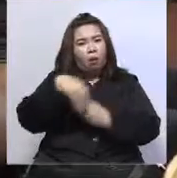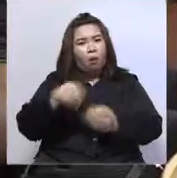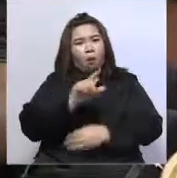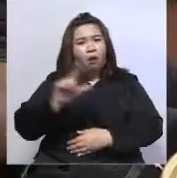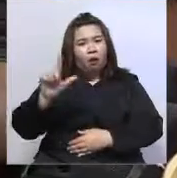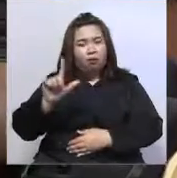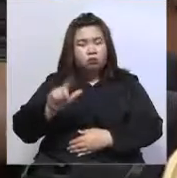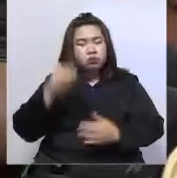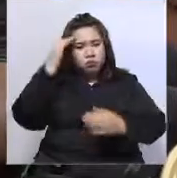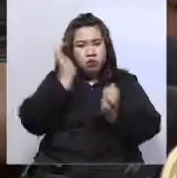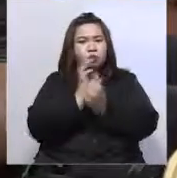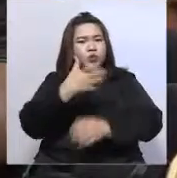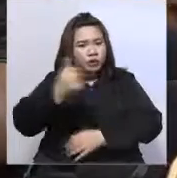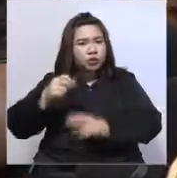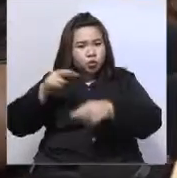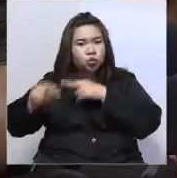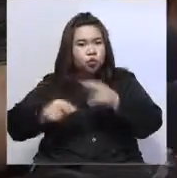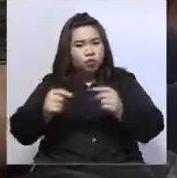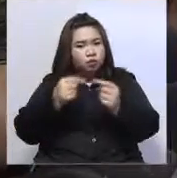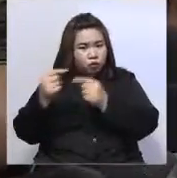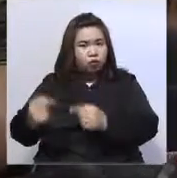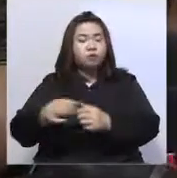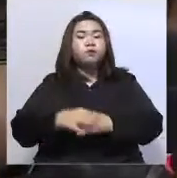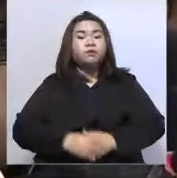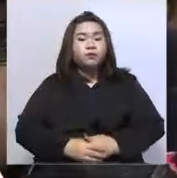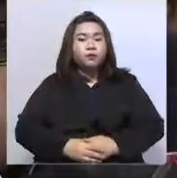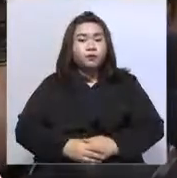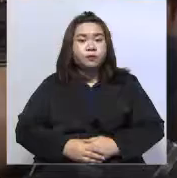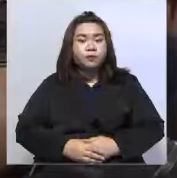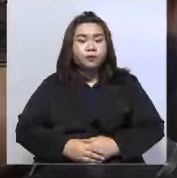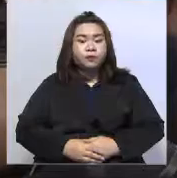จจึงได้ยึดเอาไว้เพื่อทำการตรวจสอบรายละเอียดเพิ่มเติมด้วยค่ะ